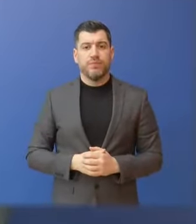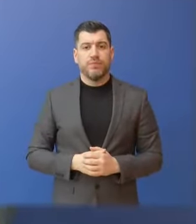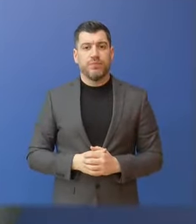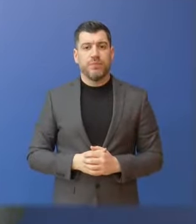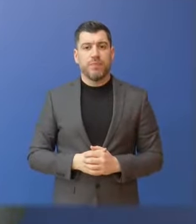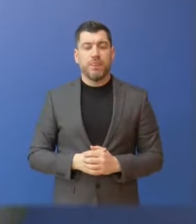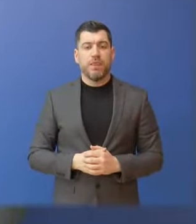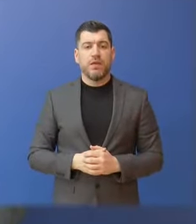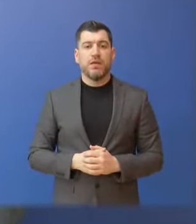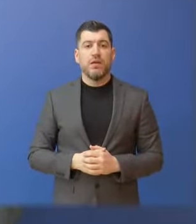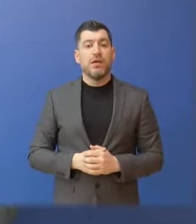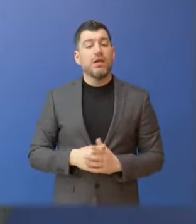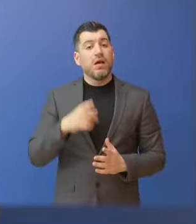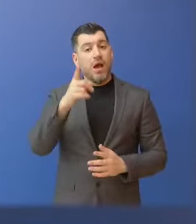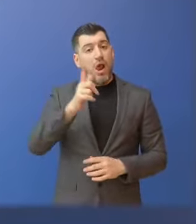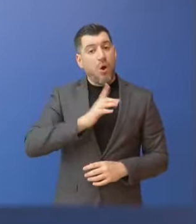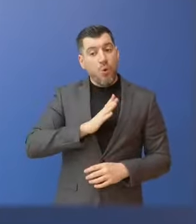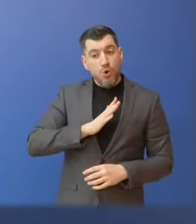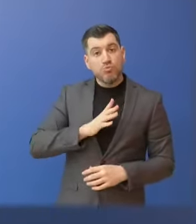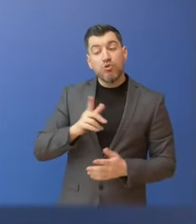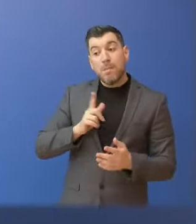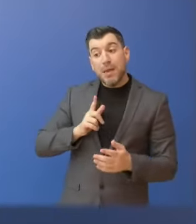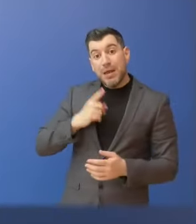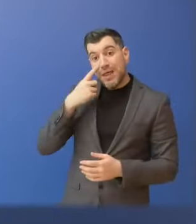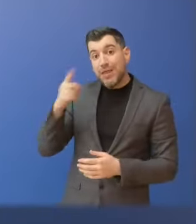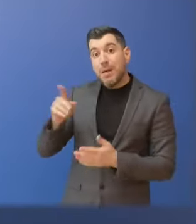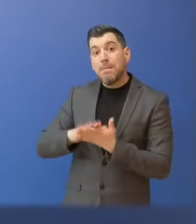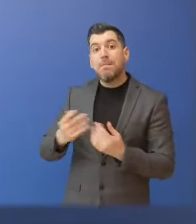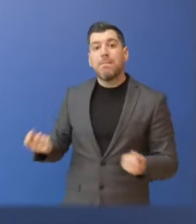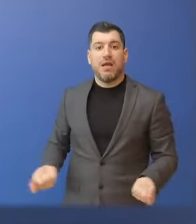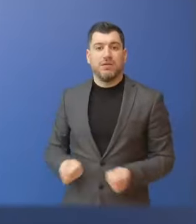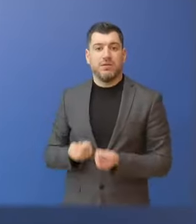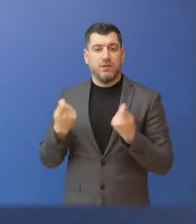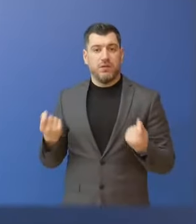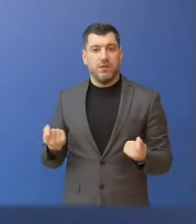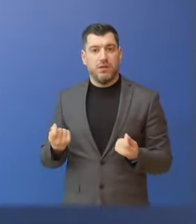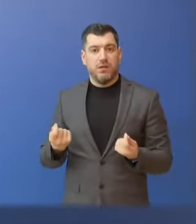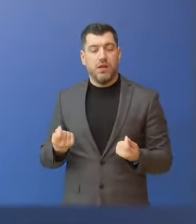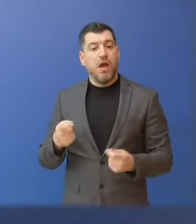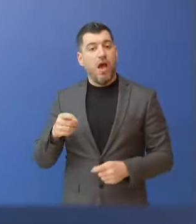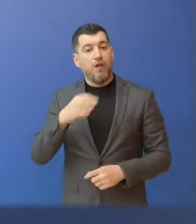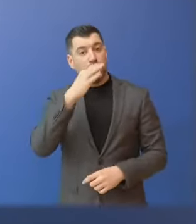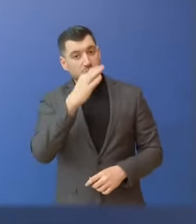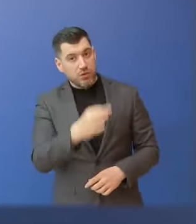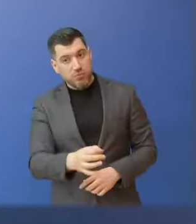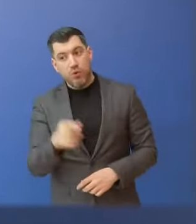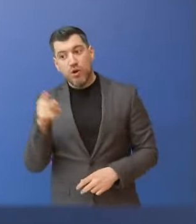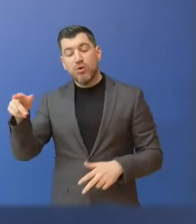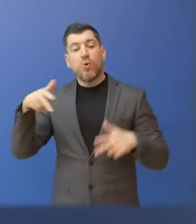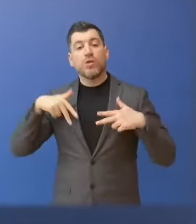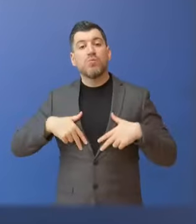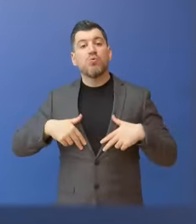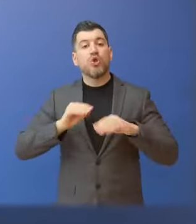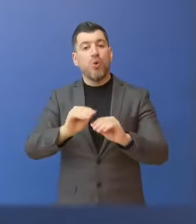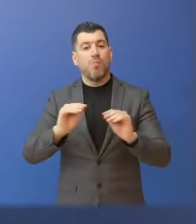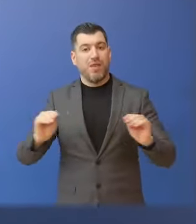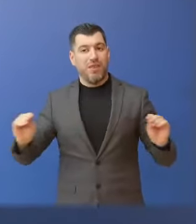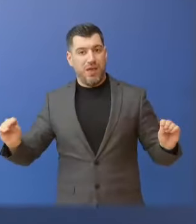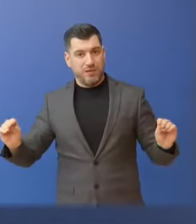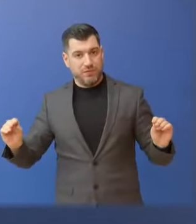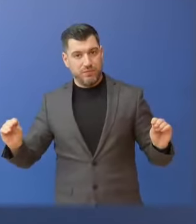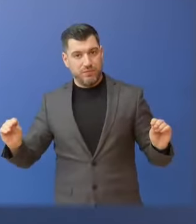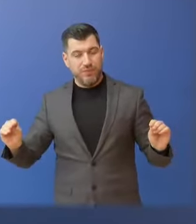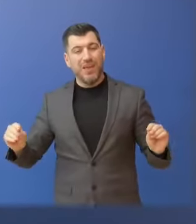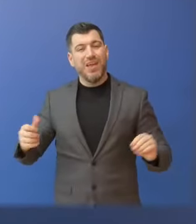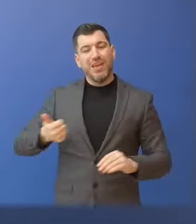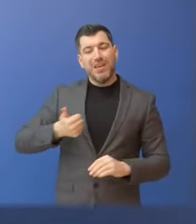κυριότερο είναι ο κόσμος να το δει στην πράξη αυτό που μπορώ να σας πω είναι ότι τα κριτήρια τα οποία βάζει το υπουργείο παιδείας θρησκευμάτων και αθλητισμού για λειτουργία μη